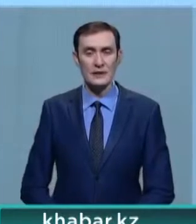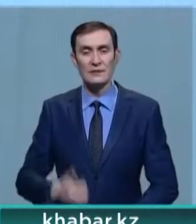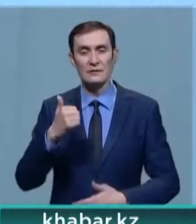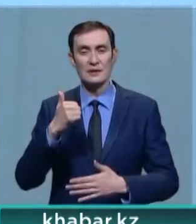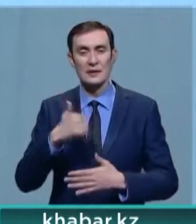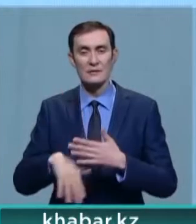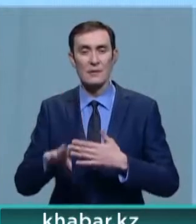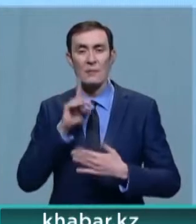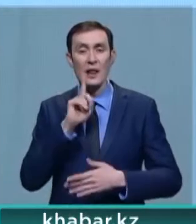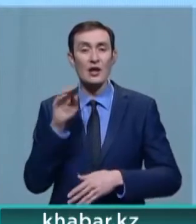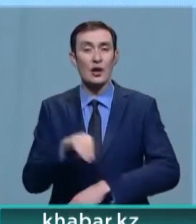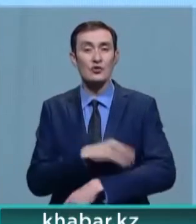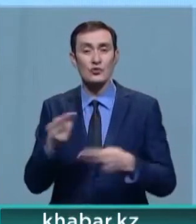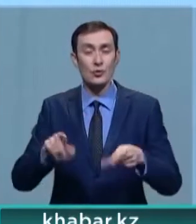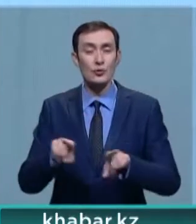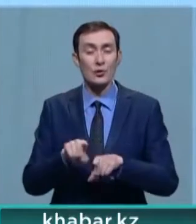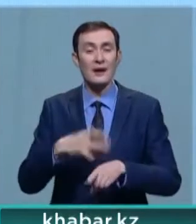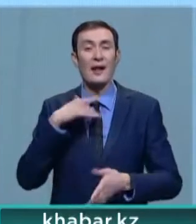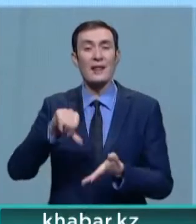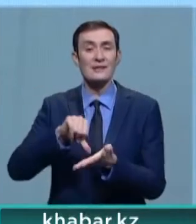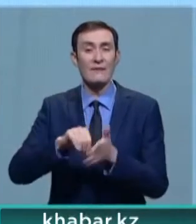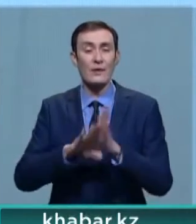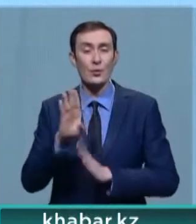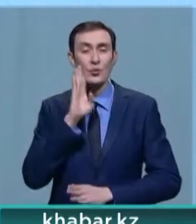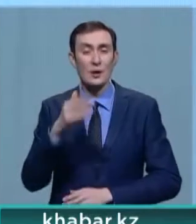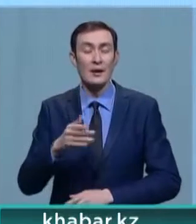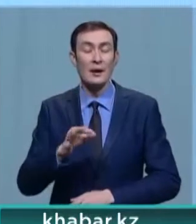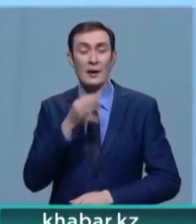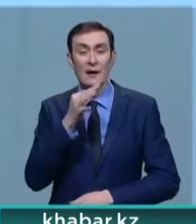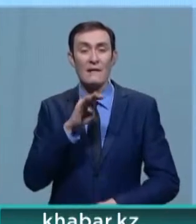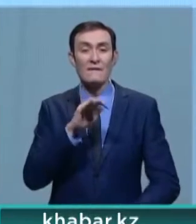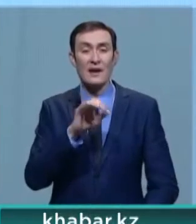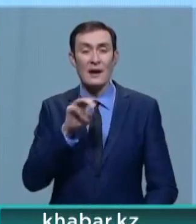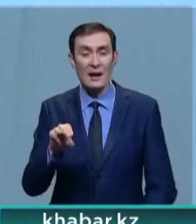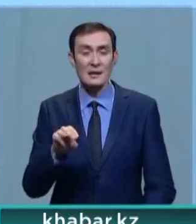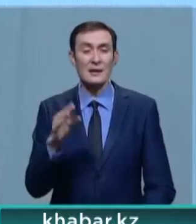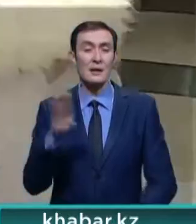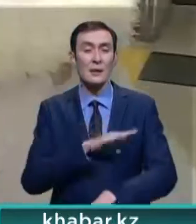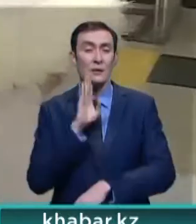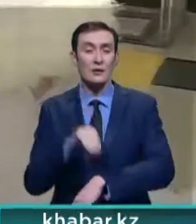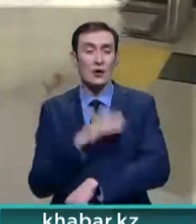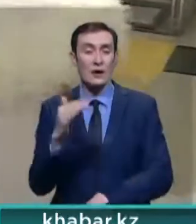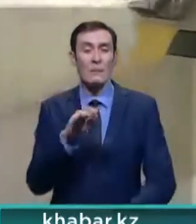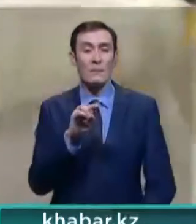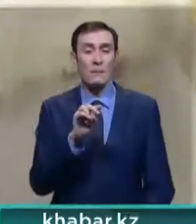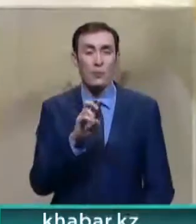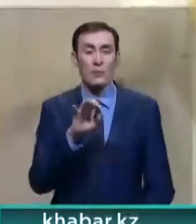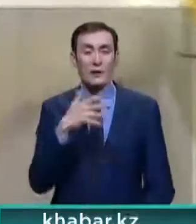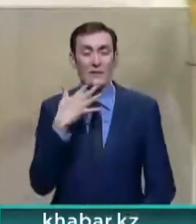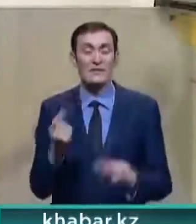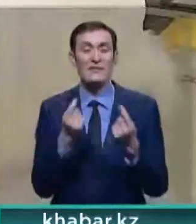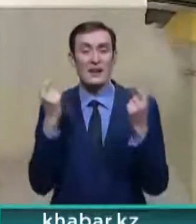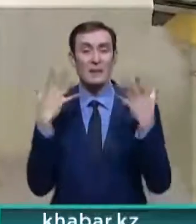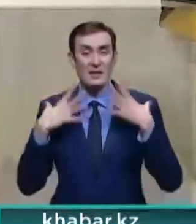столичные молодожены тоже приняли участие в голосовании. Рано утром Фахат Жанбеков и Ботагоз Калтаева прямо в